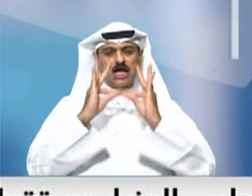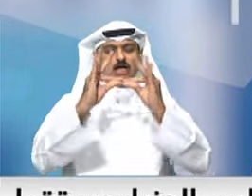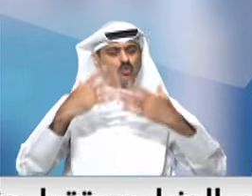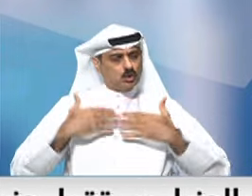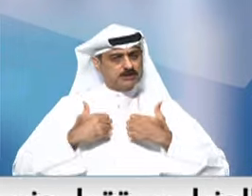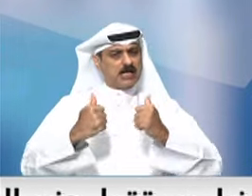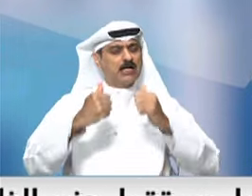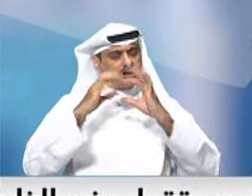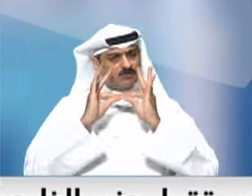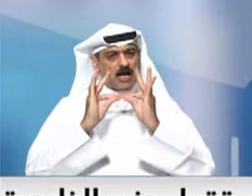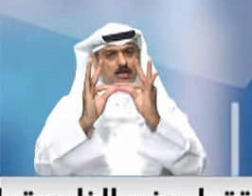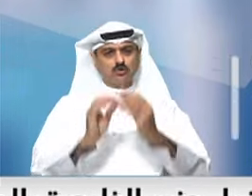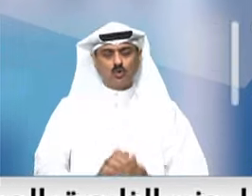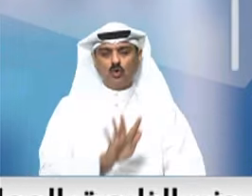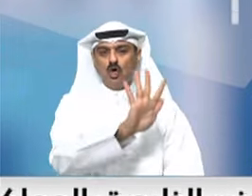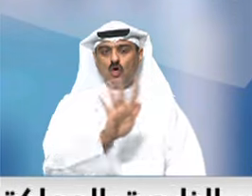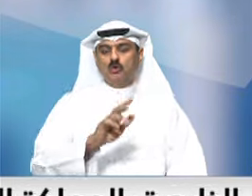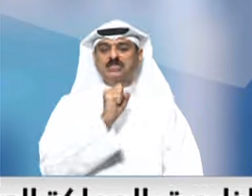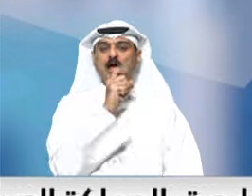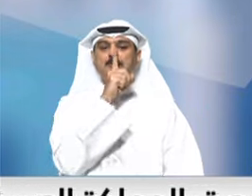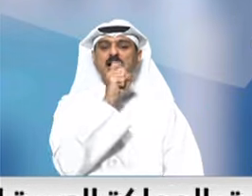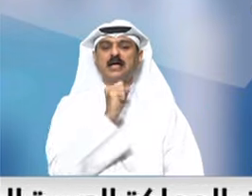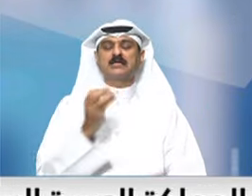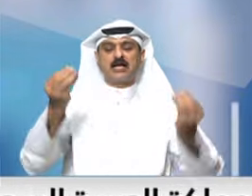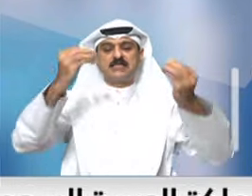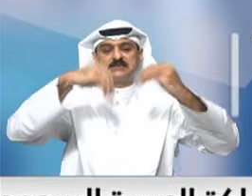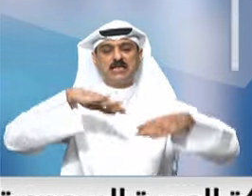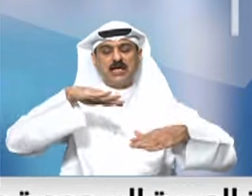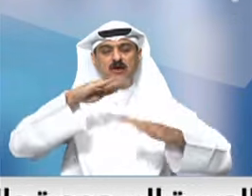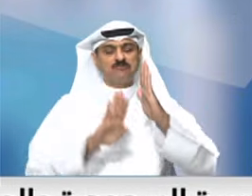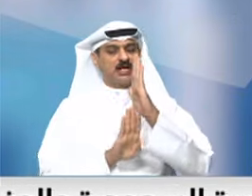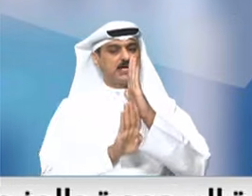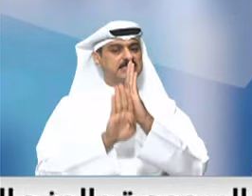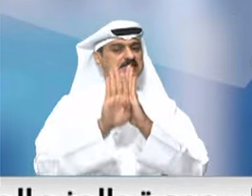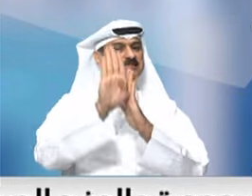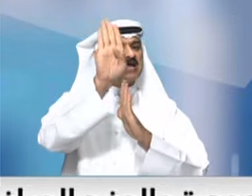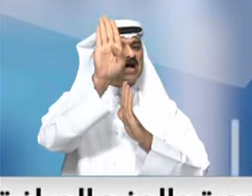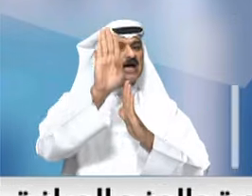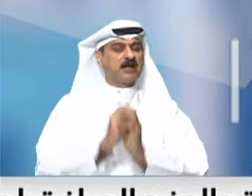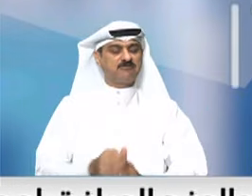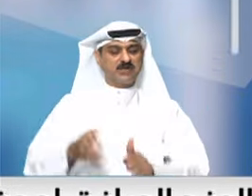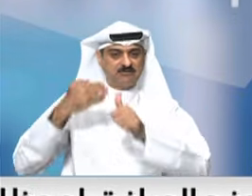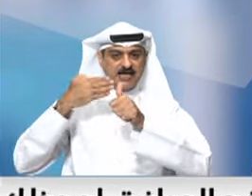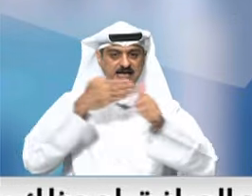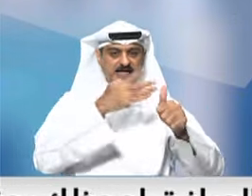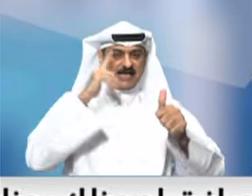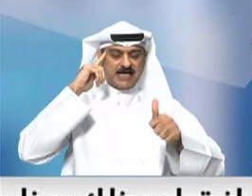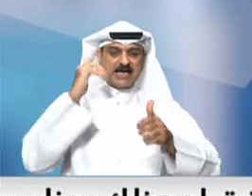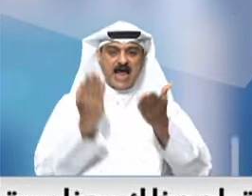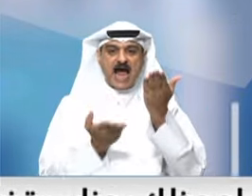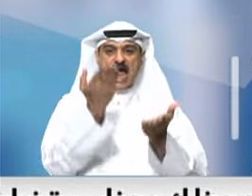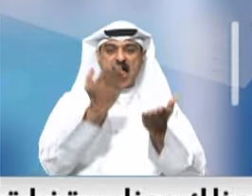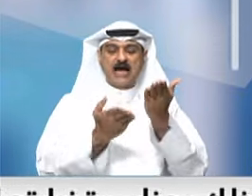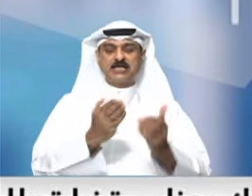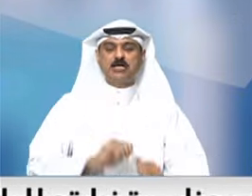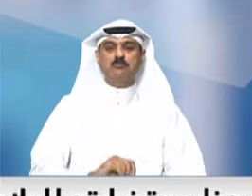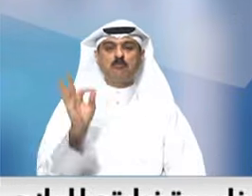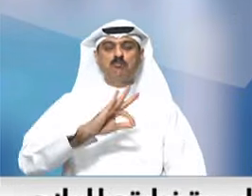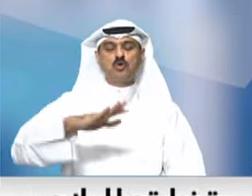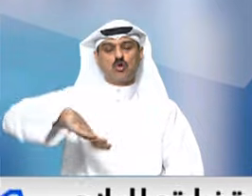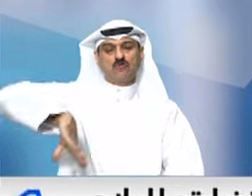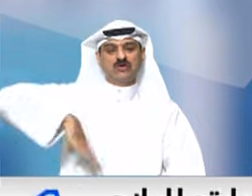والعافيه وعلى الشعب القطري الشقيق بمزيد من التقدم والرفعه تحت ظل القياده الحكيمه لحضره صاحب